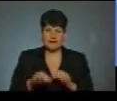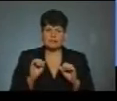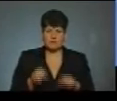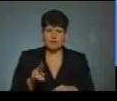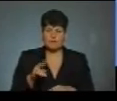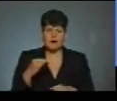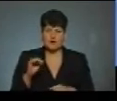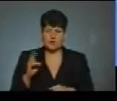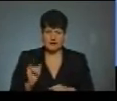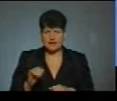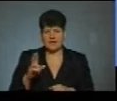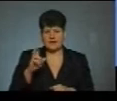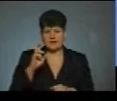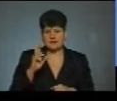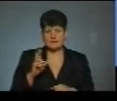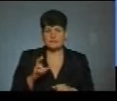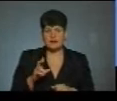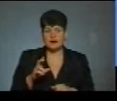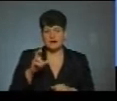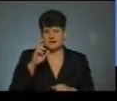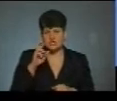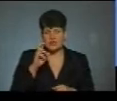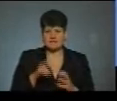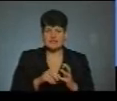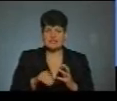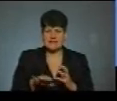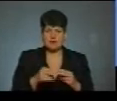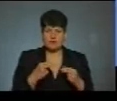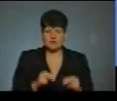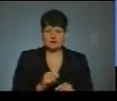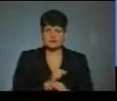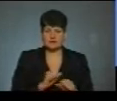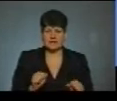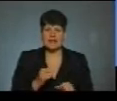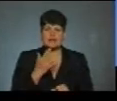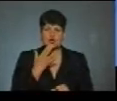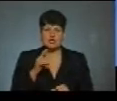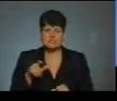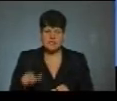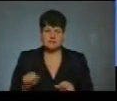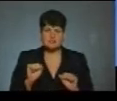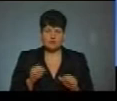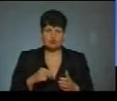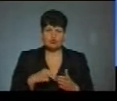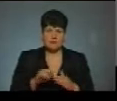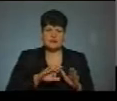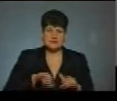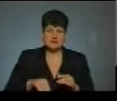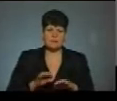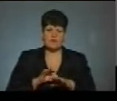пайовики, а державні і комунальні землі продавати заборонено. Для іноземців купівля землі буде можливою після проведення